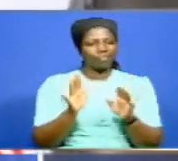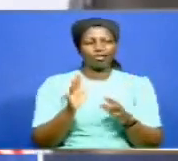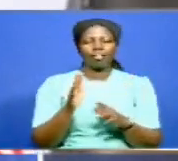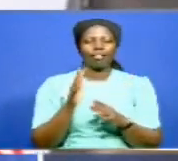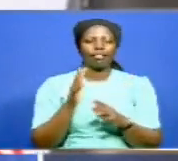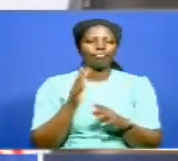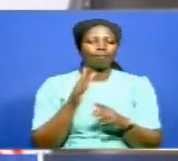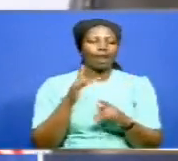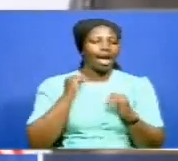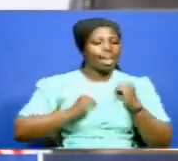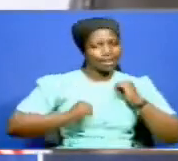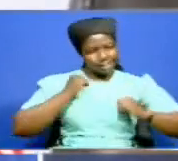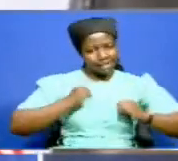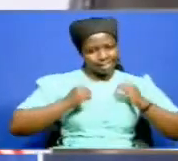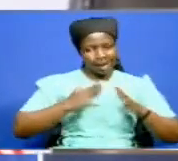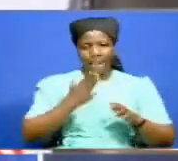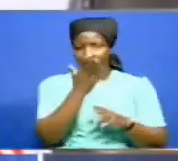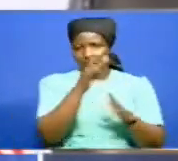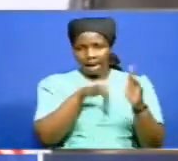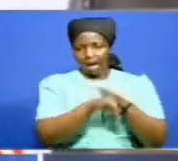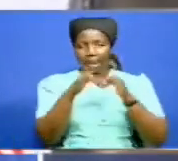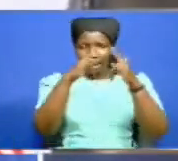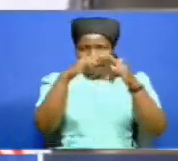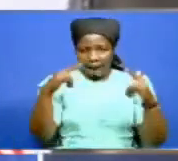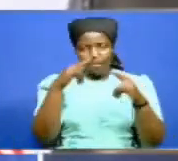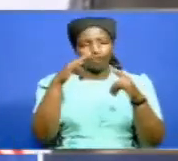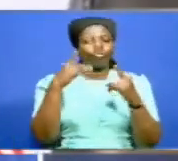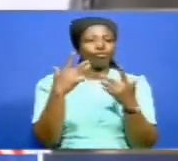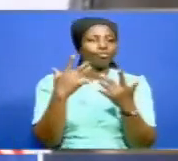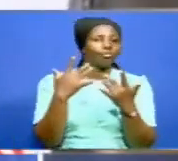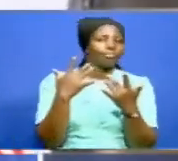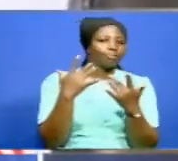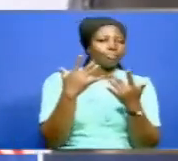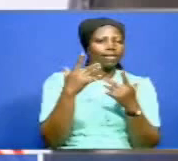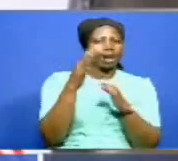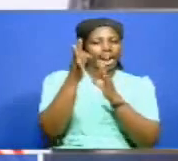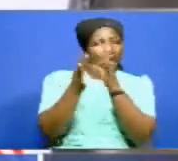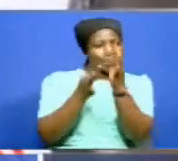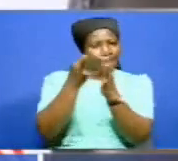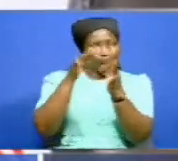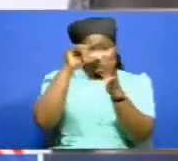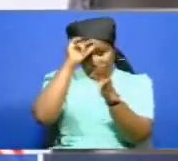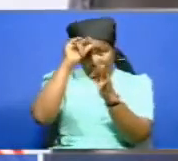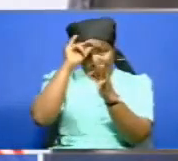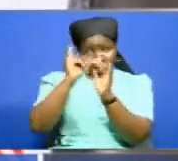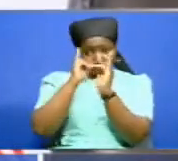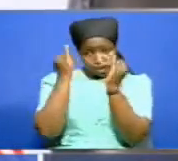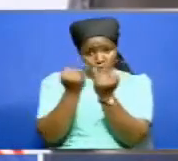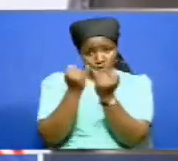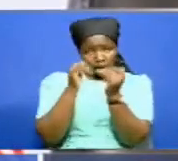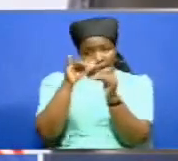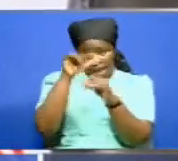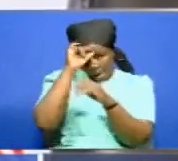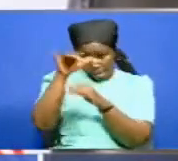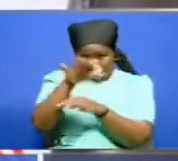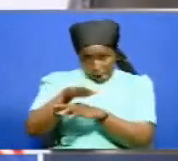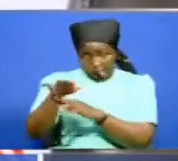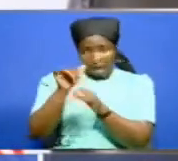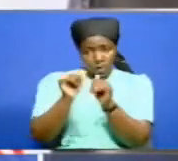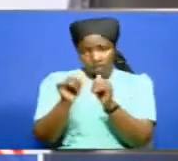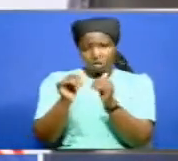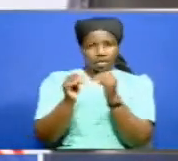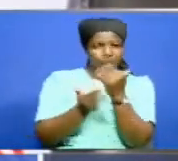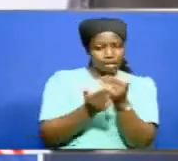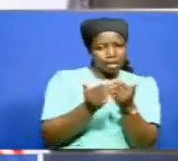at Kasarani, which is a government facility, a facility that's accommodating other people.